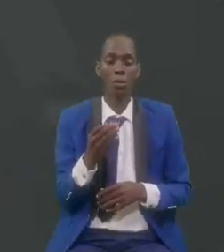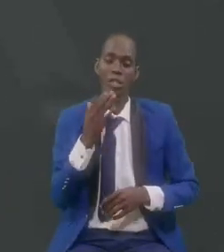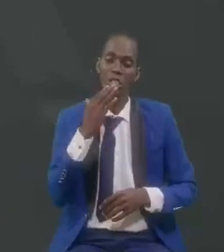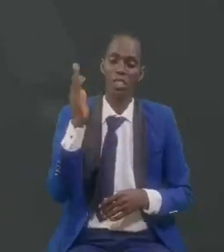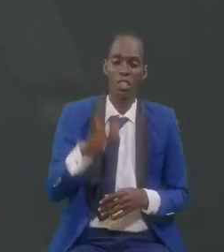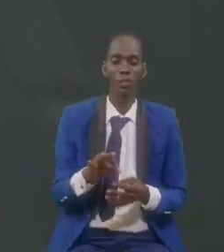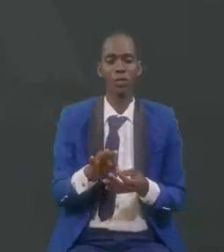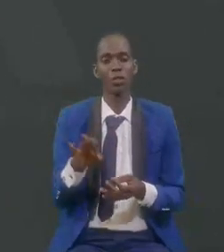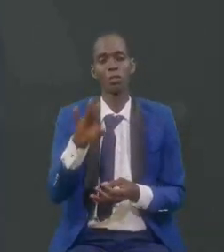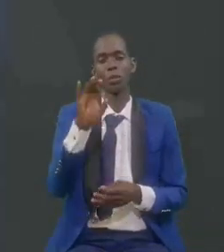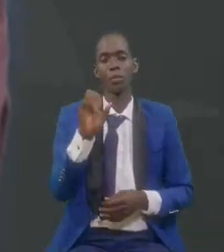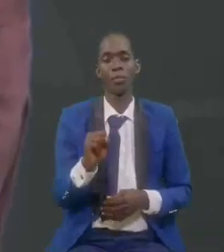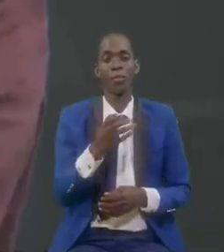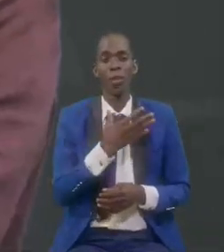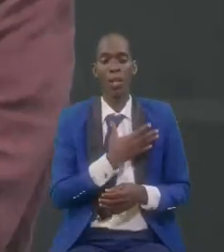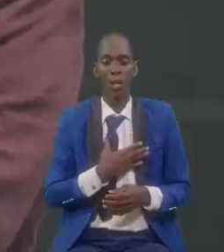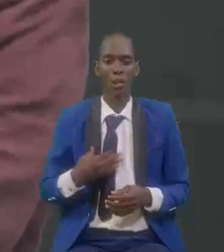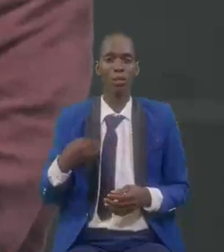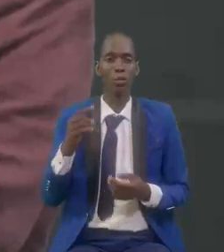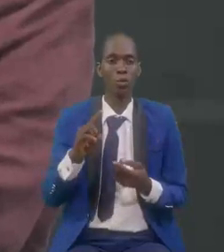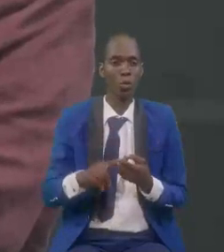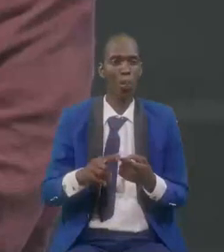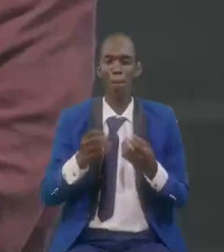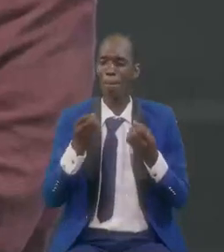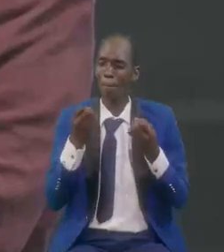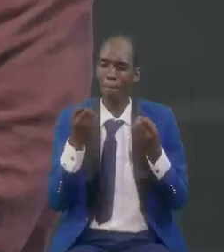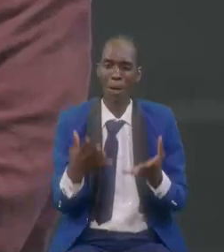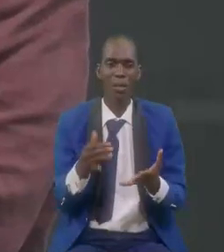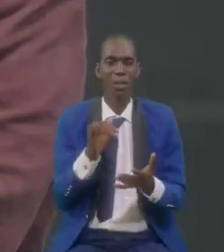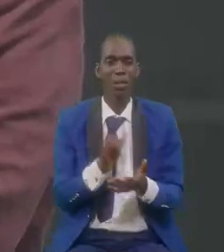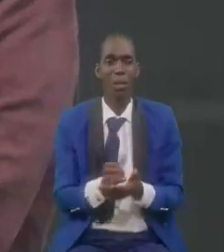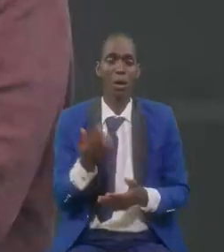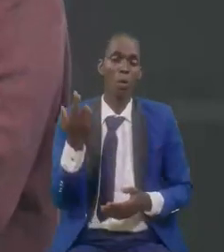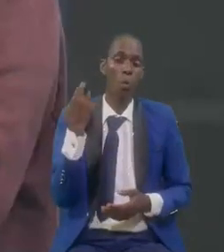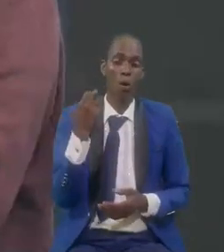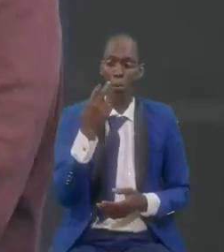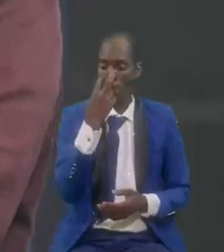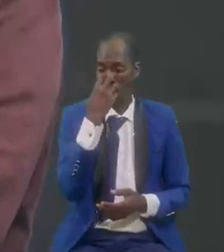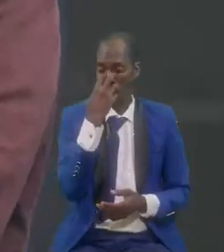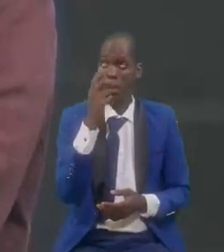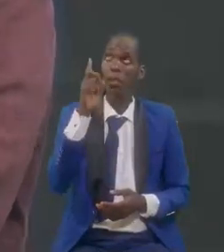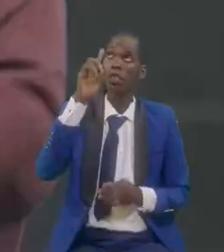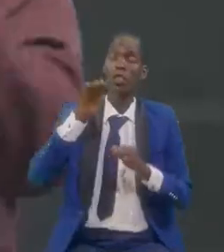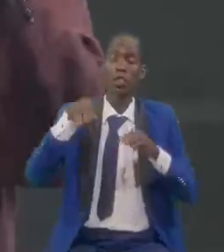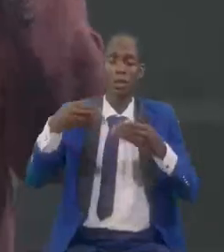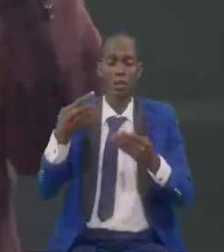malins. Et il rendit la vue à plusieurs aveugles.